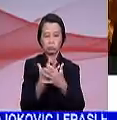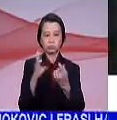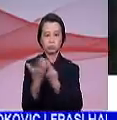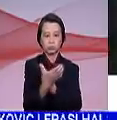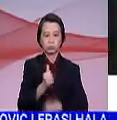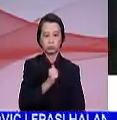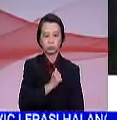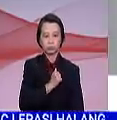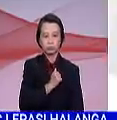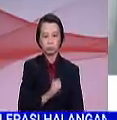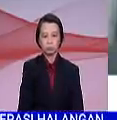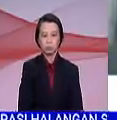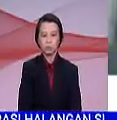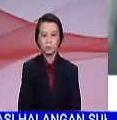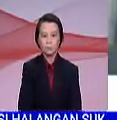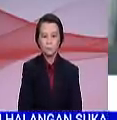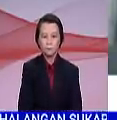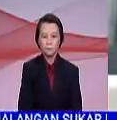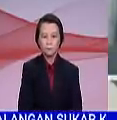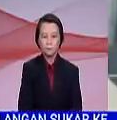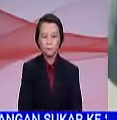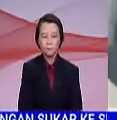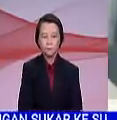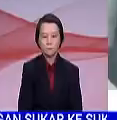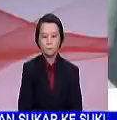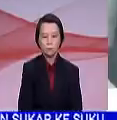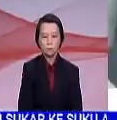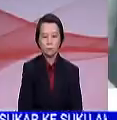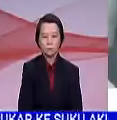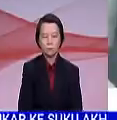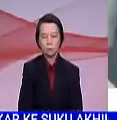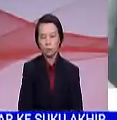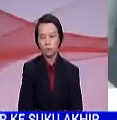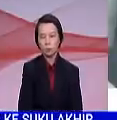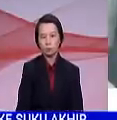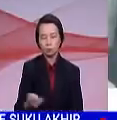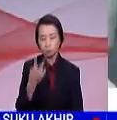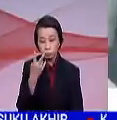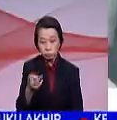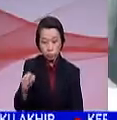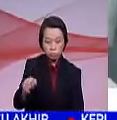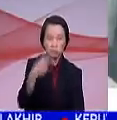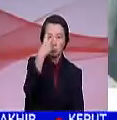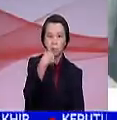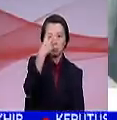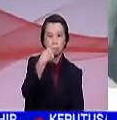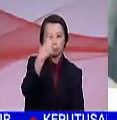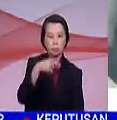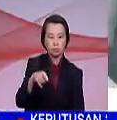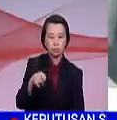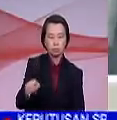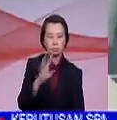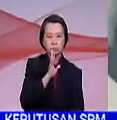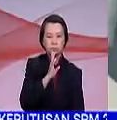kendiri. Kakak saya pula call, dia sedang menangis, dia cakap,